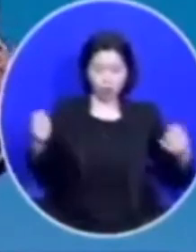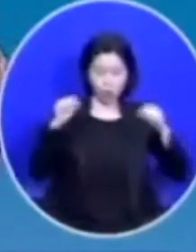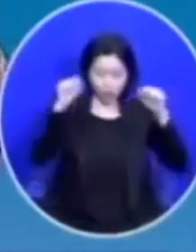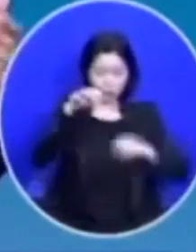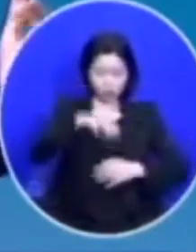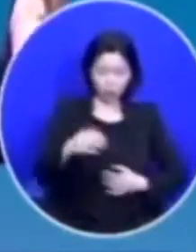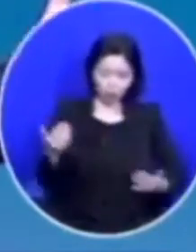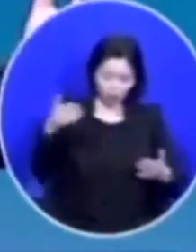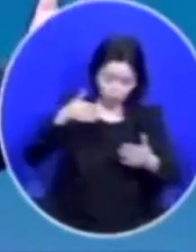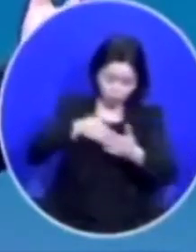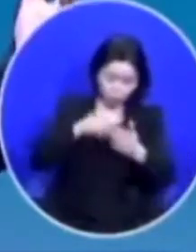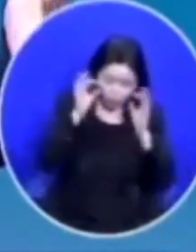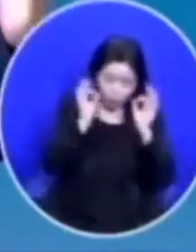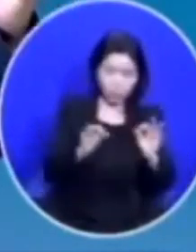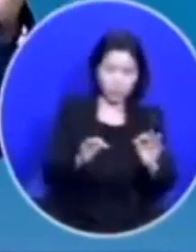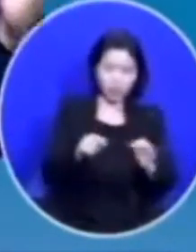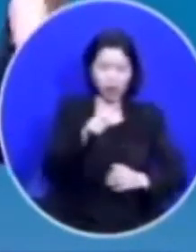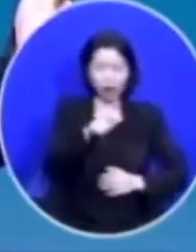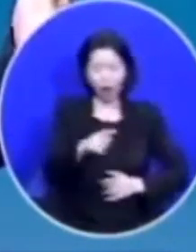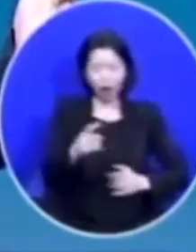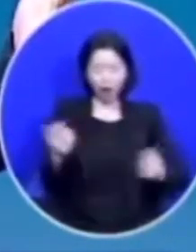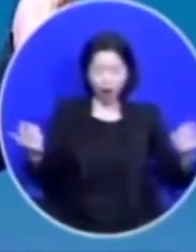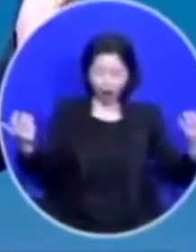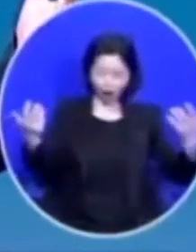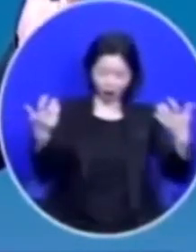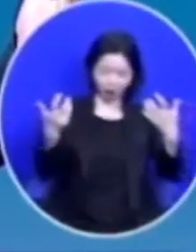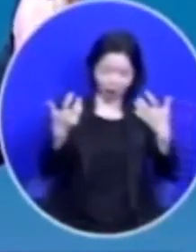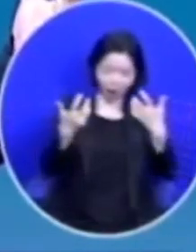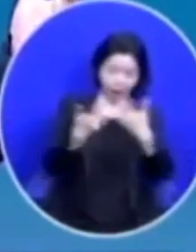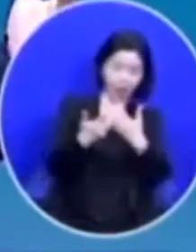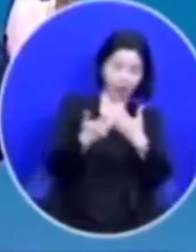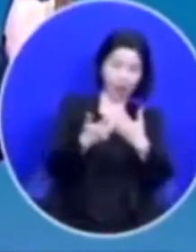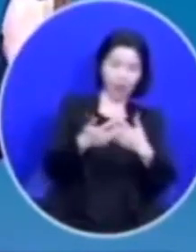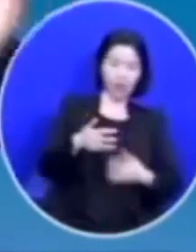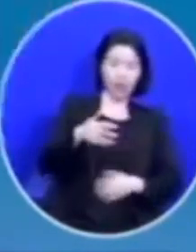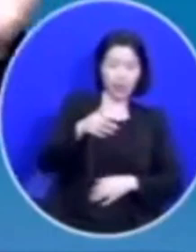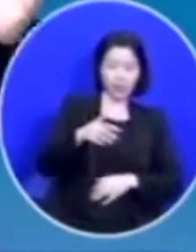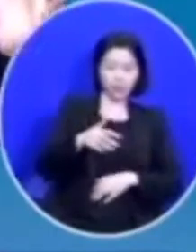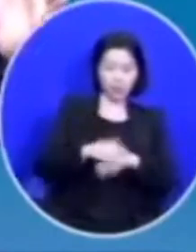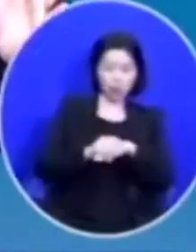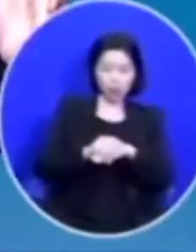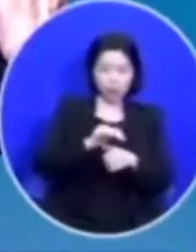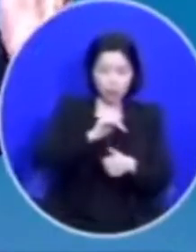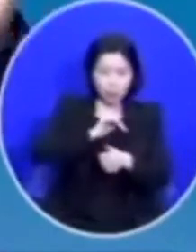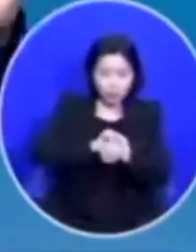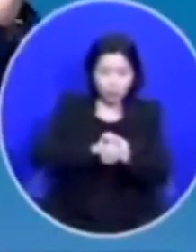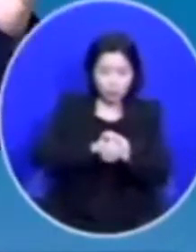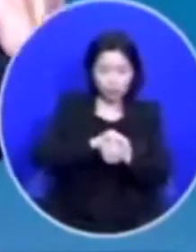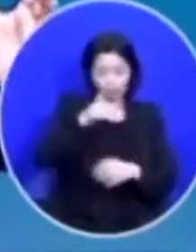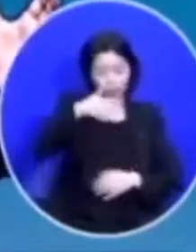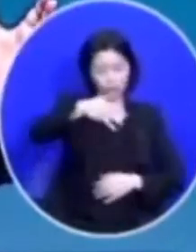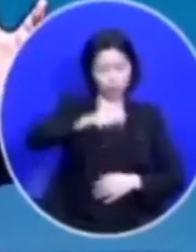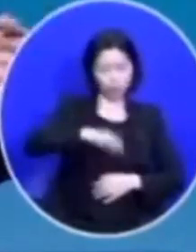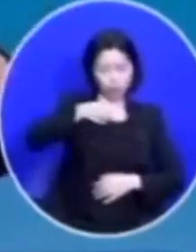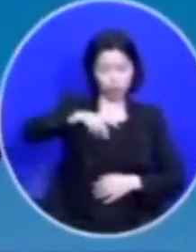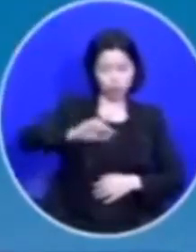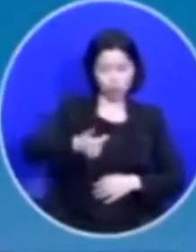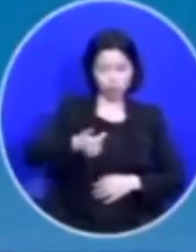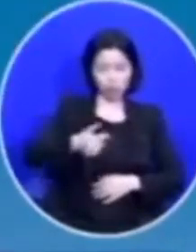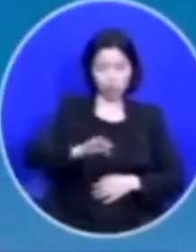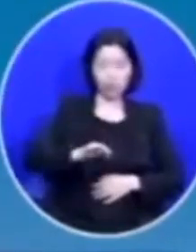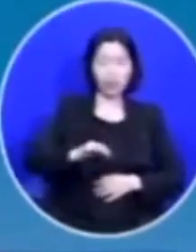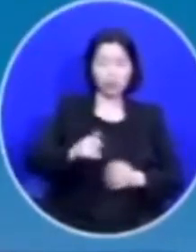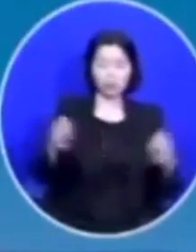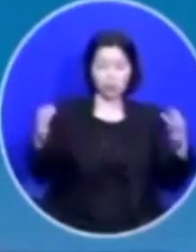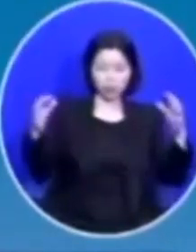뭐 그 체육관 카드키 충정 년에 각 교회에서 성도들이 모여서 거기서